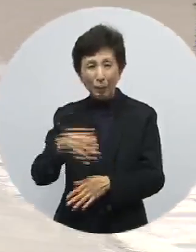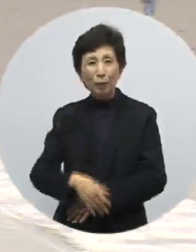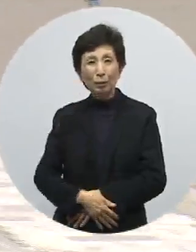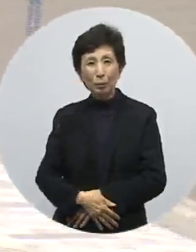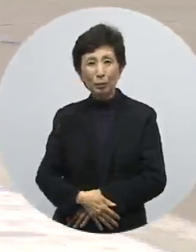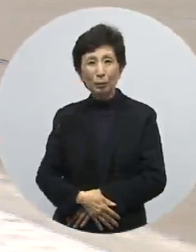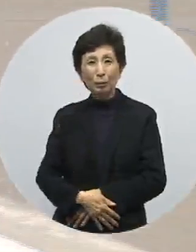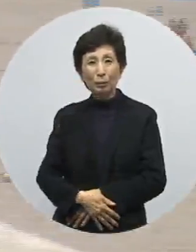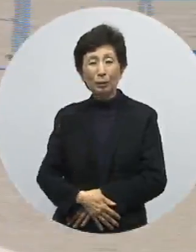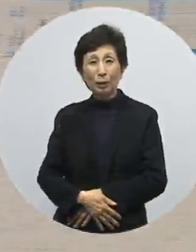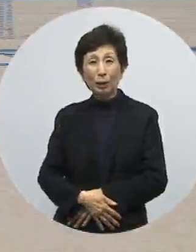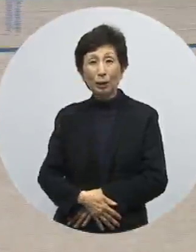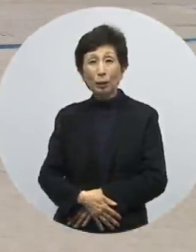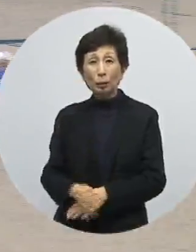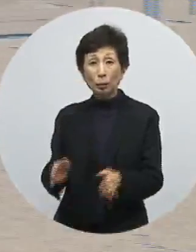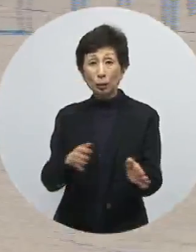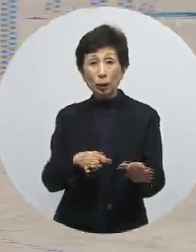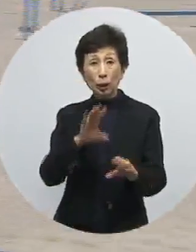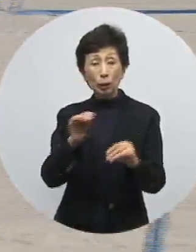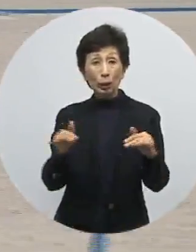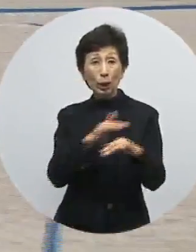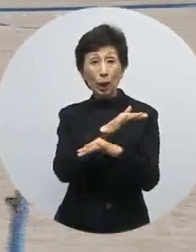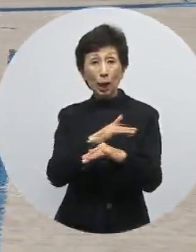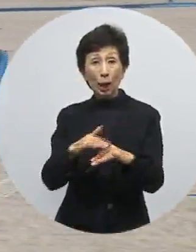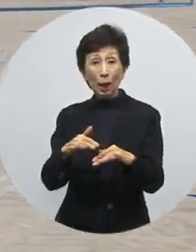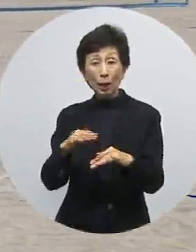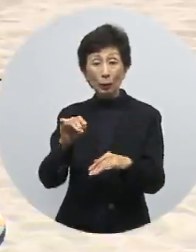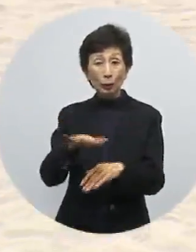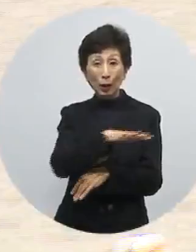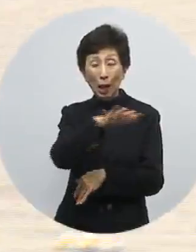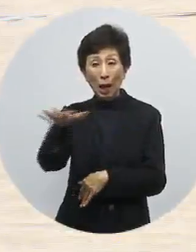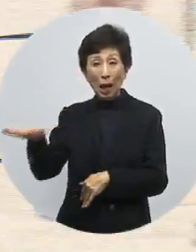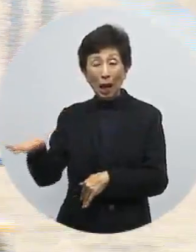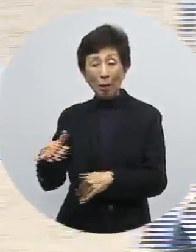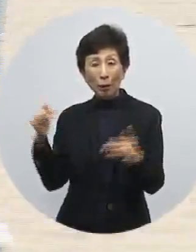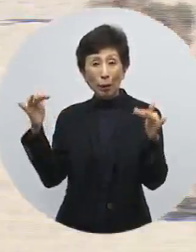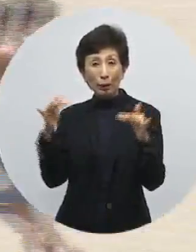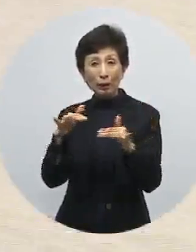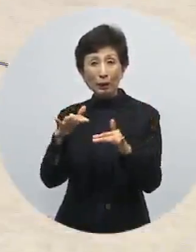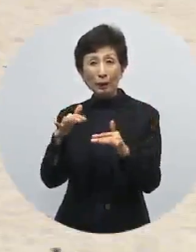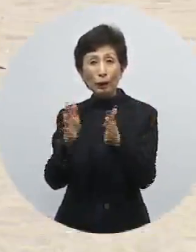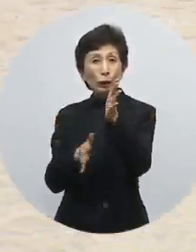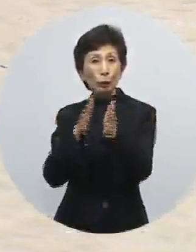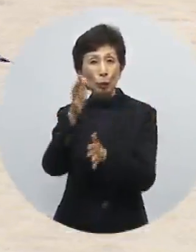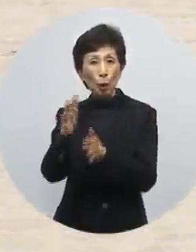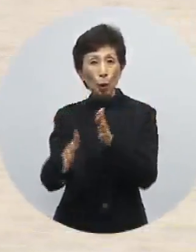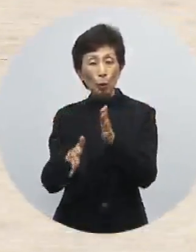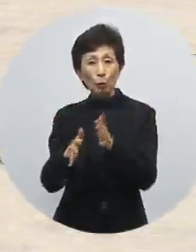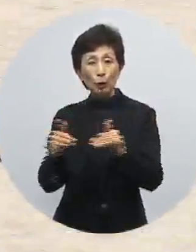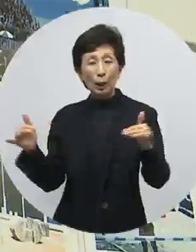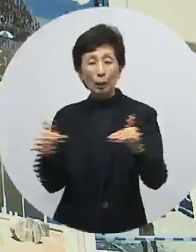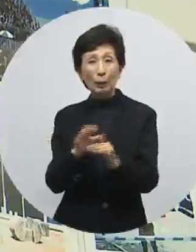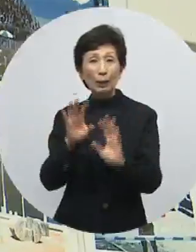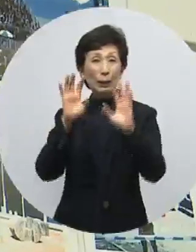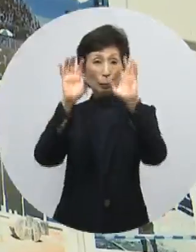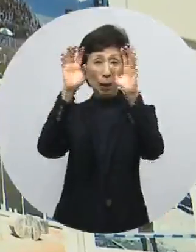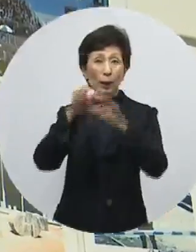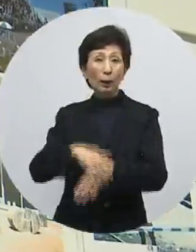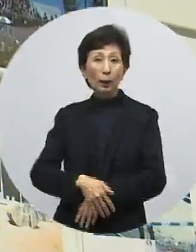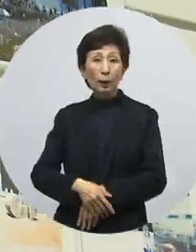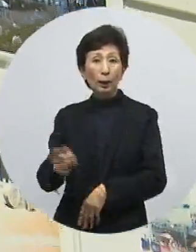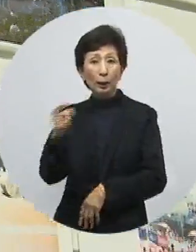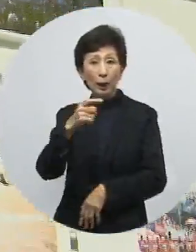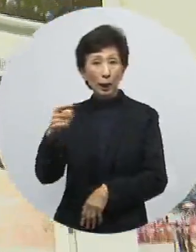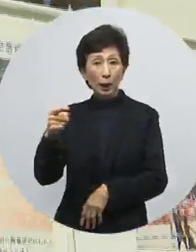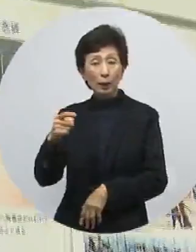一方、鵠沼海岸の砂浜の人気スポーツといえば、そう、ビーチバレー。第1